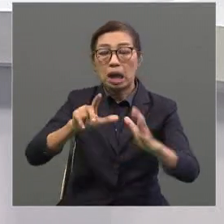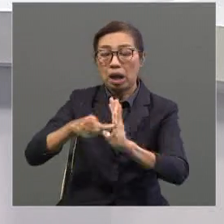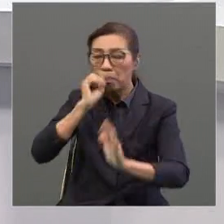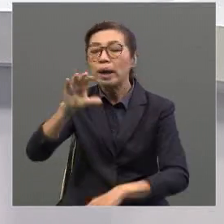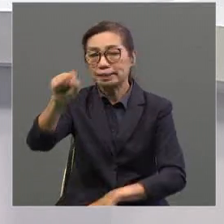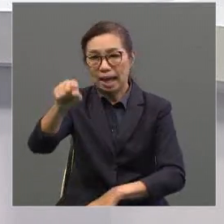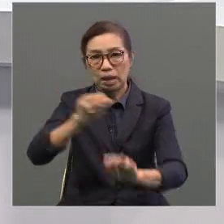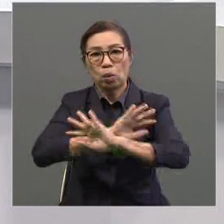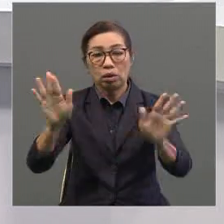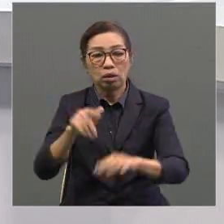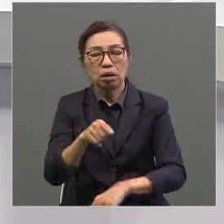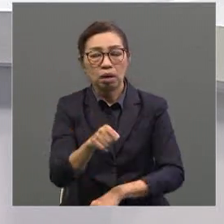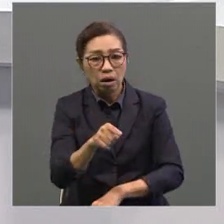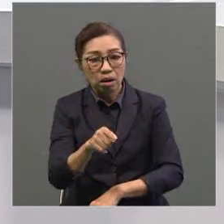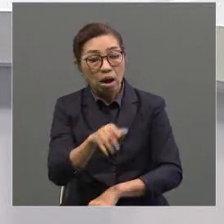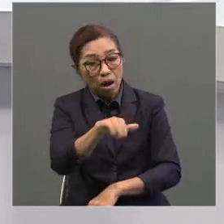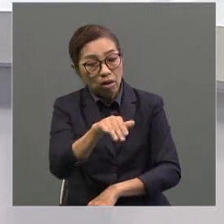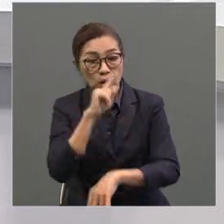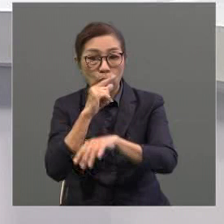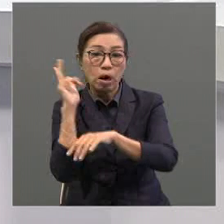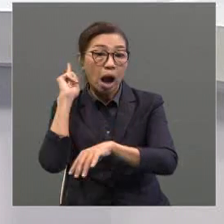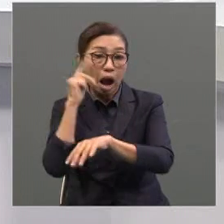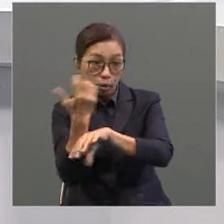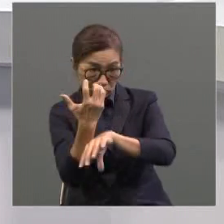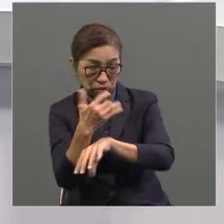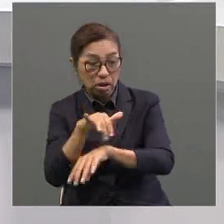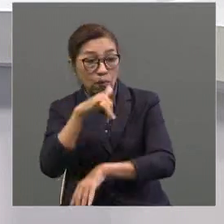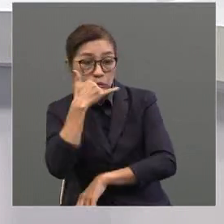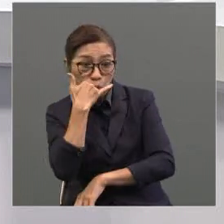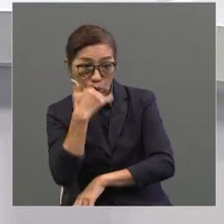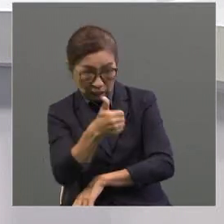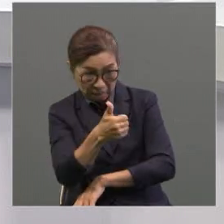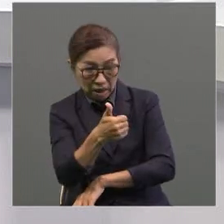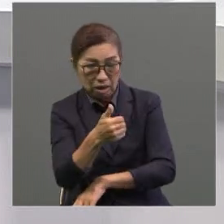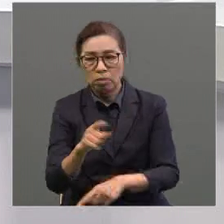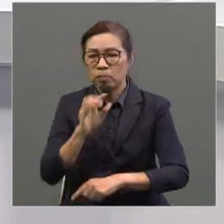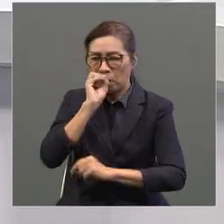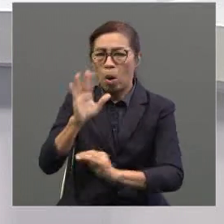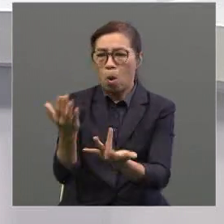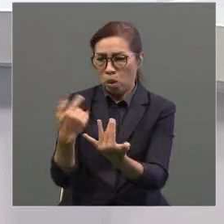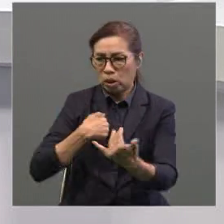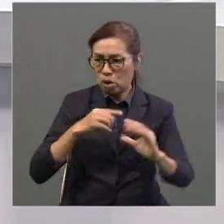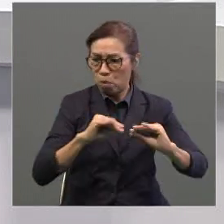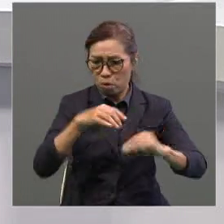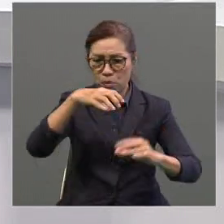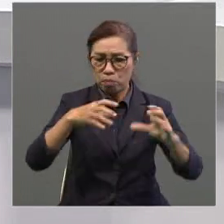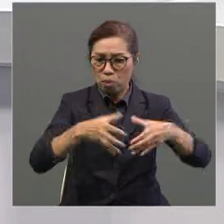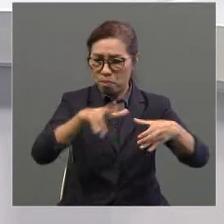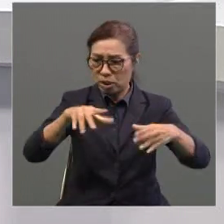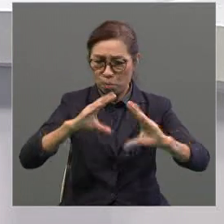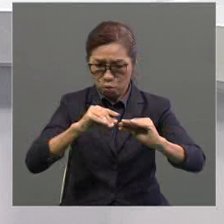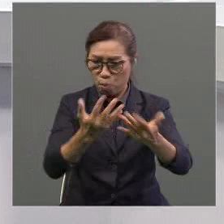ไอ้ทีนี้ก็เลยบอกว่าขอฝนอีกท่านได้ไหมคะในประเด็นนี้บอกว่าตอนนี้ยังประชุมกันอยู่เลยที่พรรคเพื่อไทย